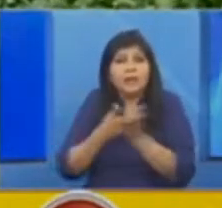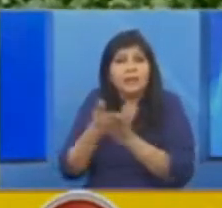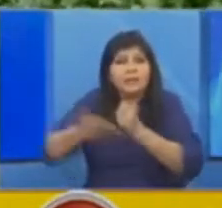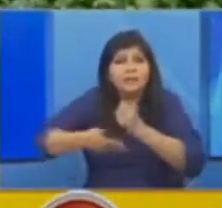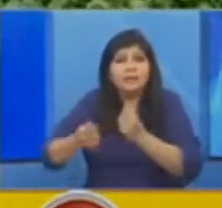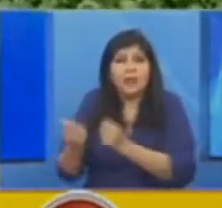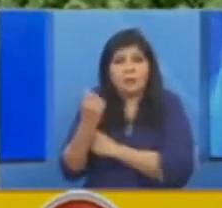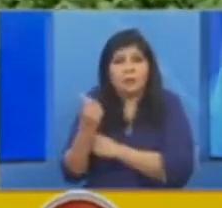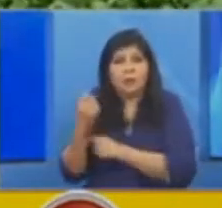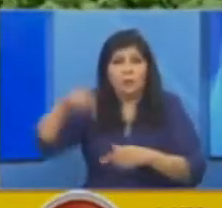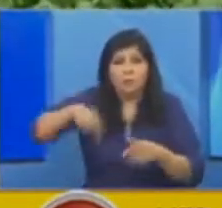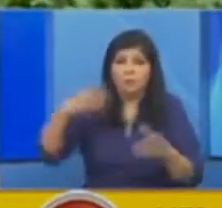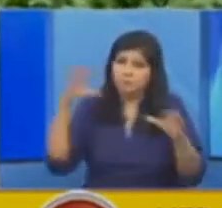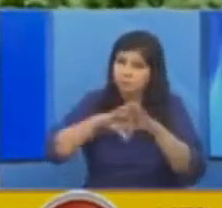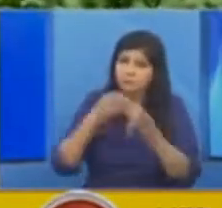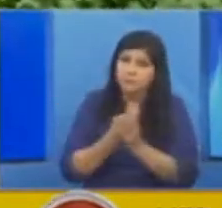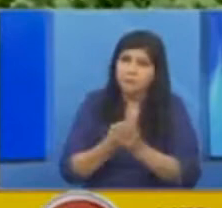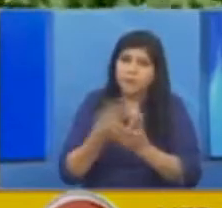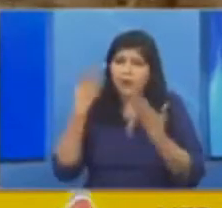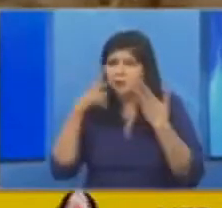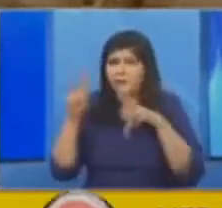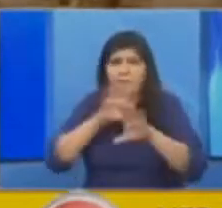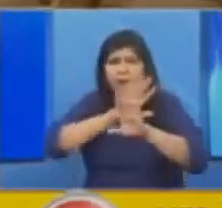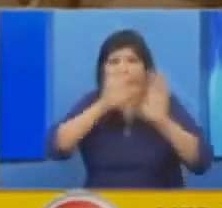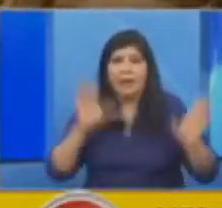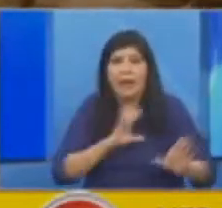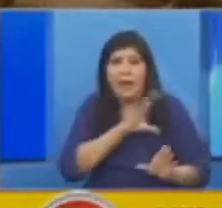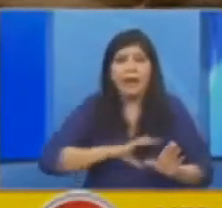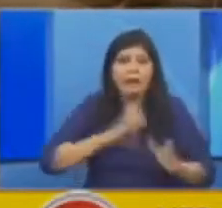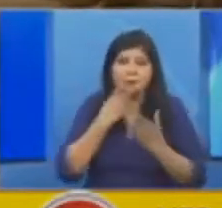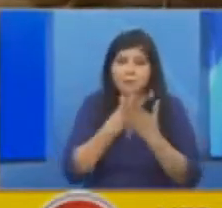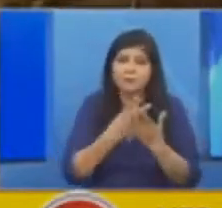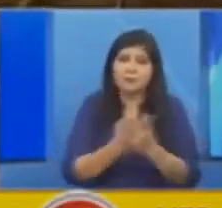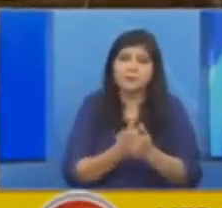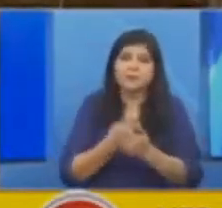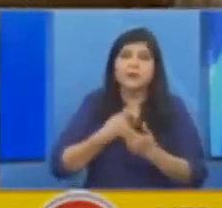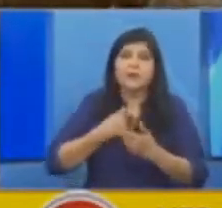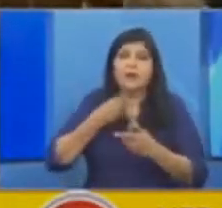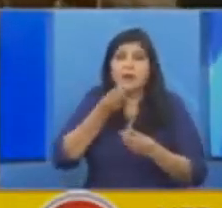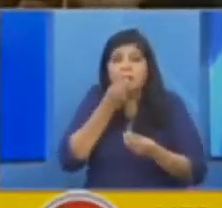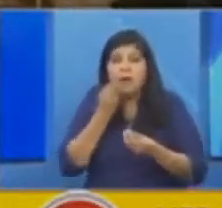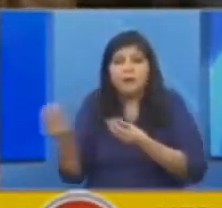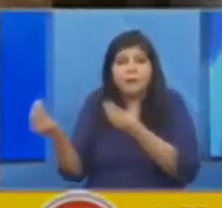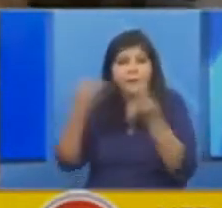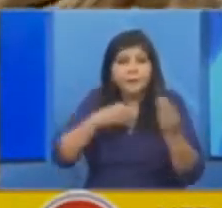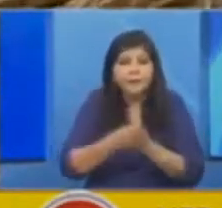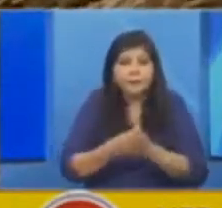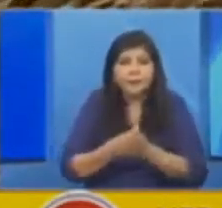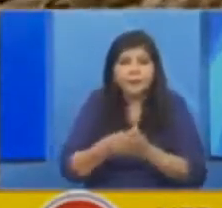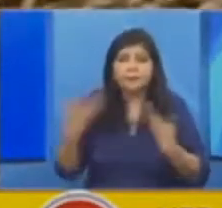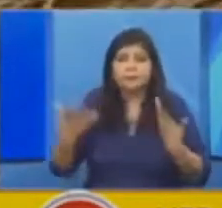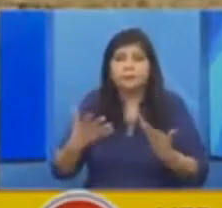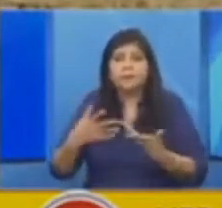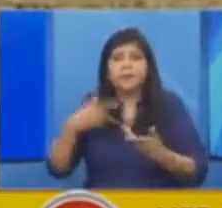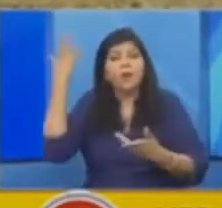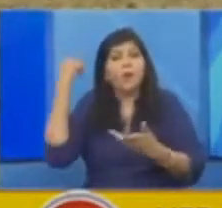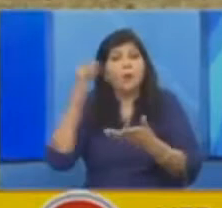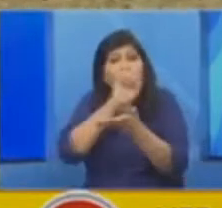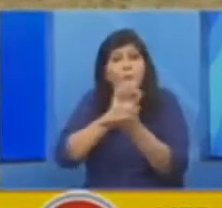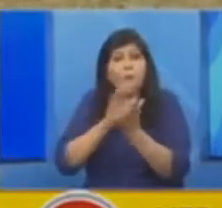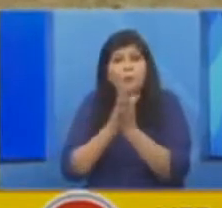बनते हैं, हमारे अनदाता को, किसानों की जीवन दाइनी शक्ति को बेदों में भी